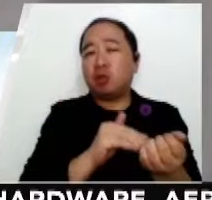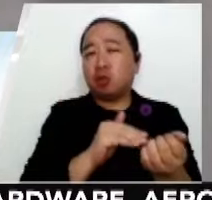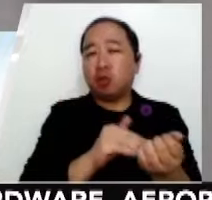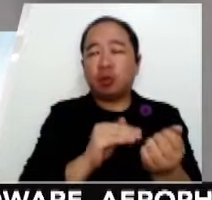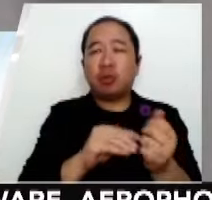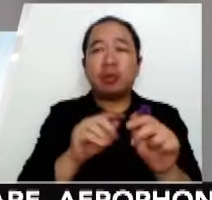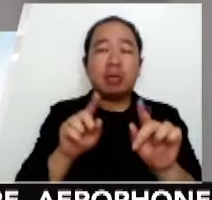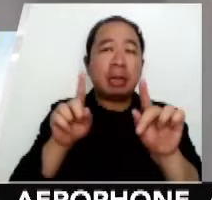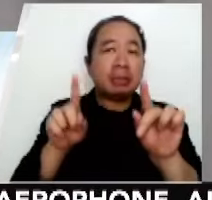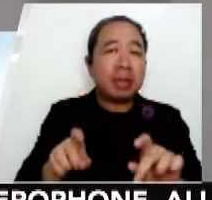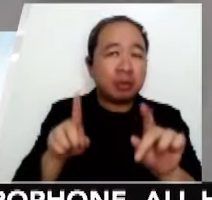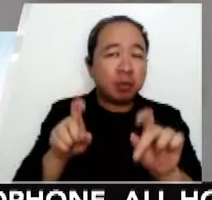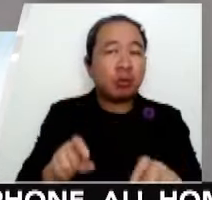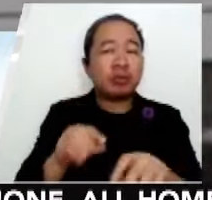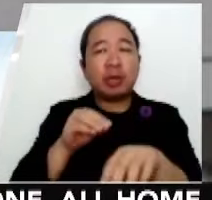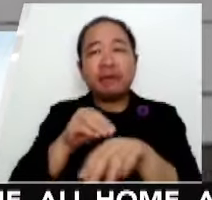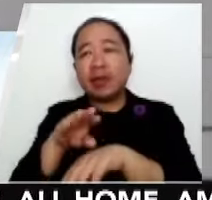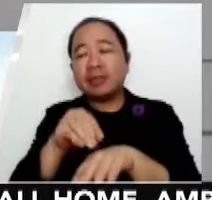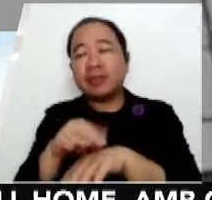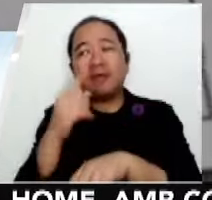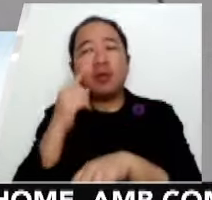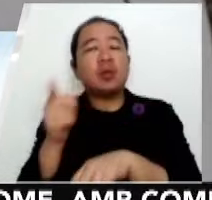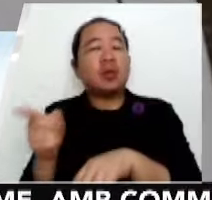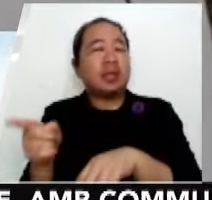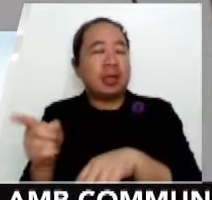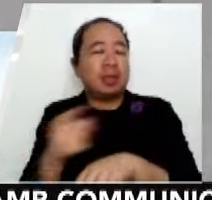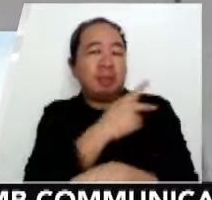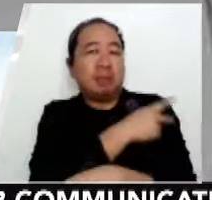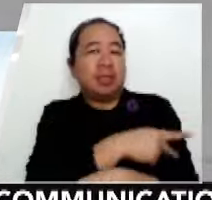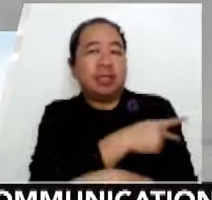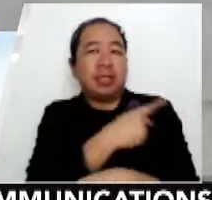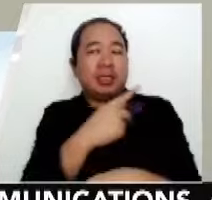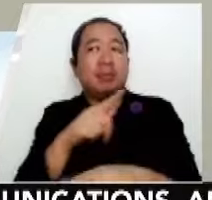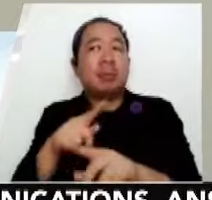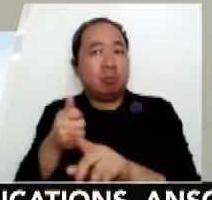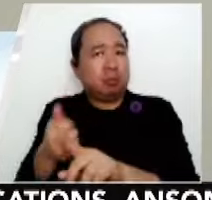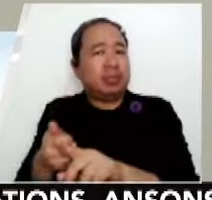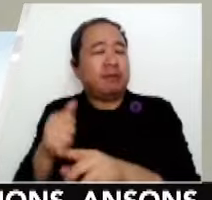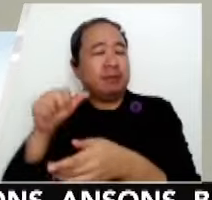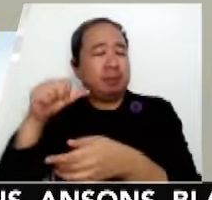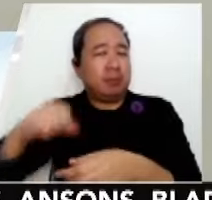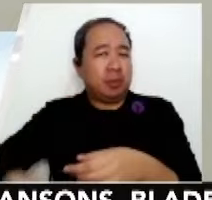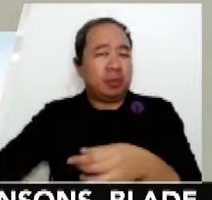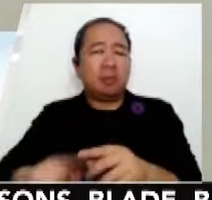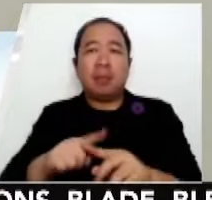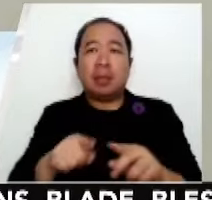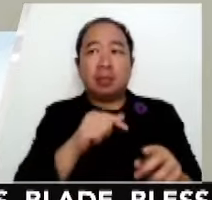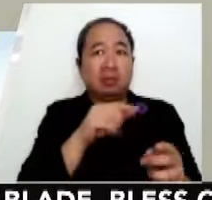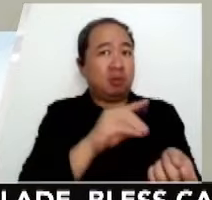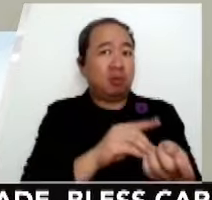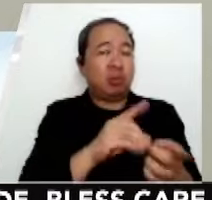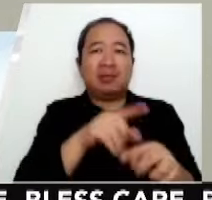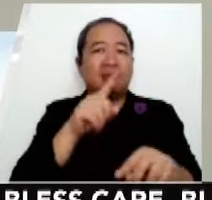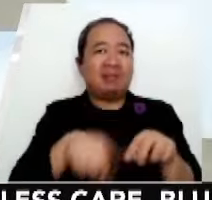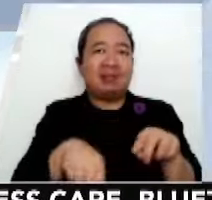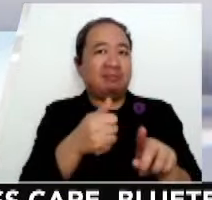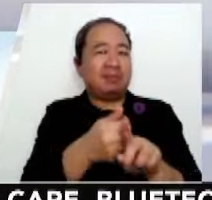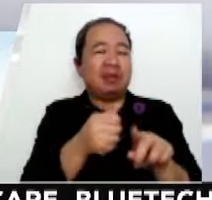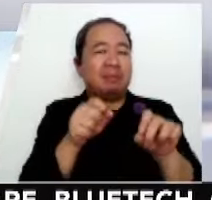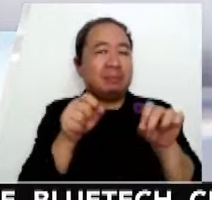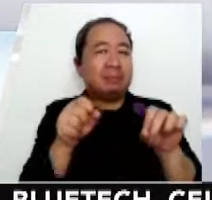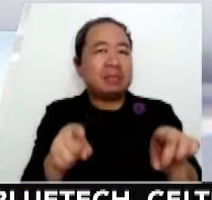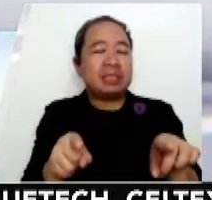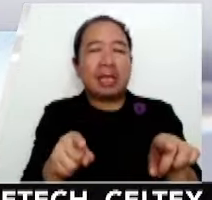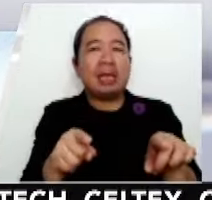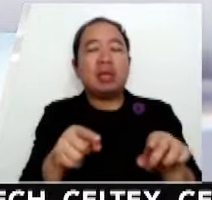pasyente o mismong nag-opera sa transplant. Pero hindi siya naniniwalang doktor ang mismong magbebenta o bibili ng kidney para sa pasyente.